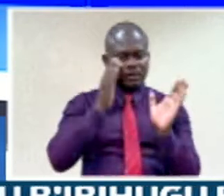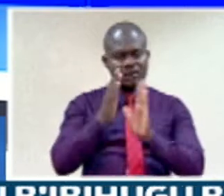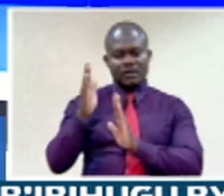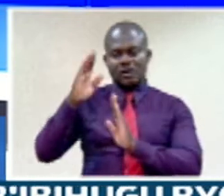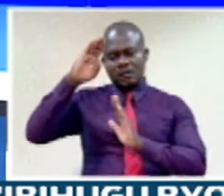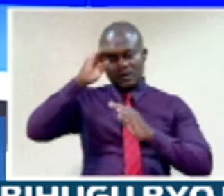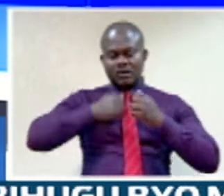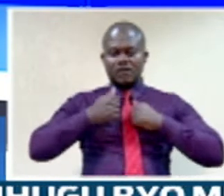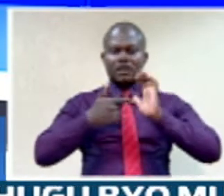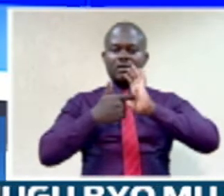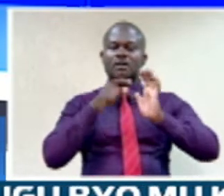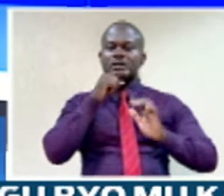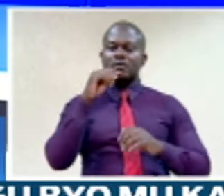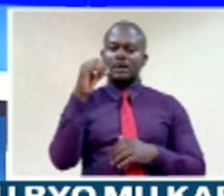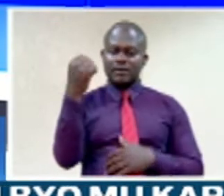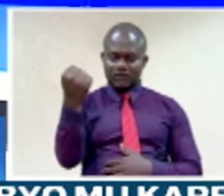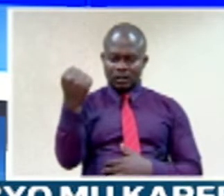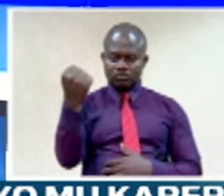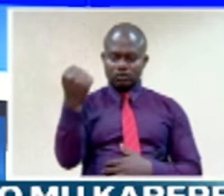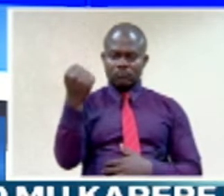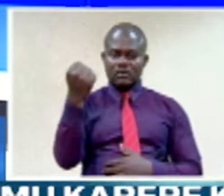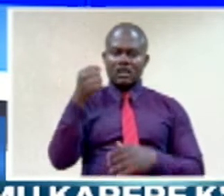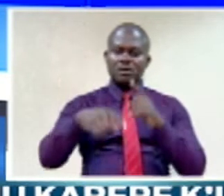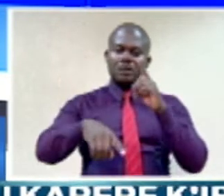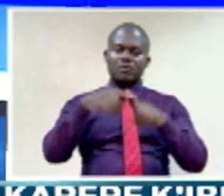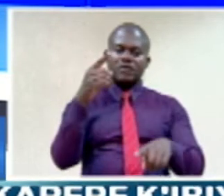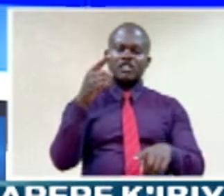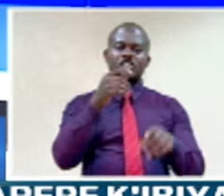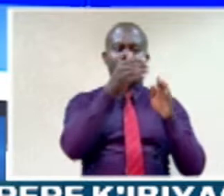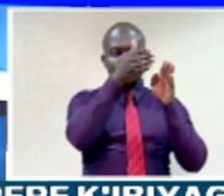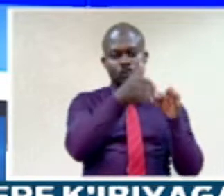polisi y'u Rwanda yerekanye abasore batanu abakekwaho kwica